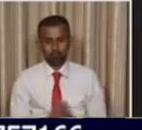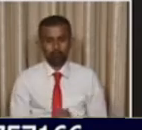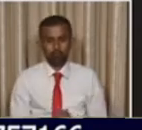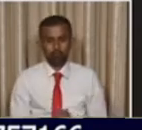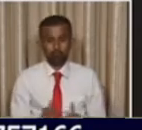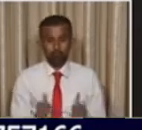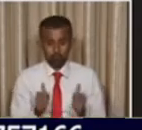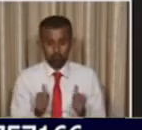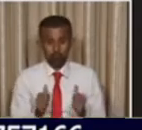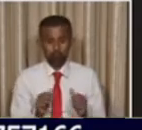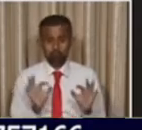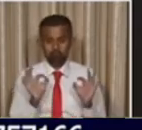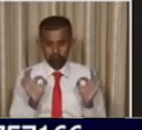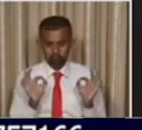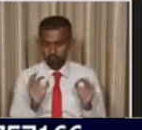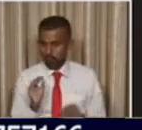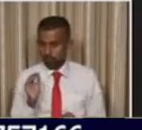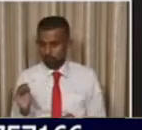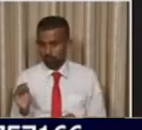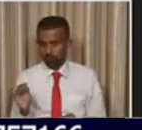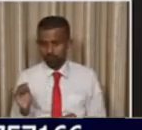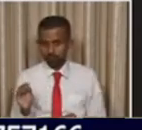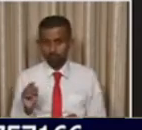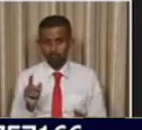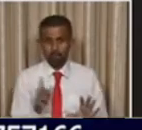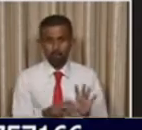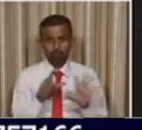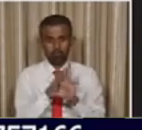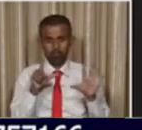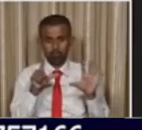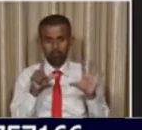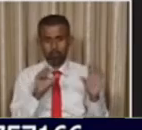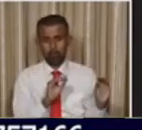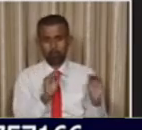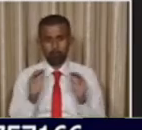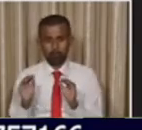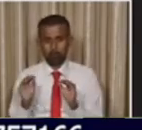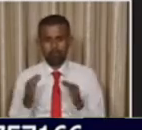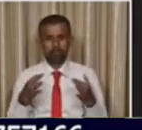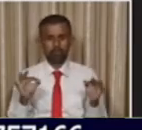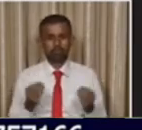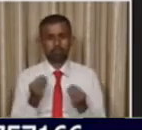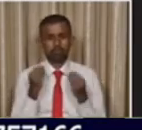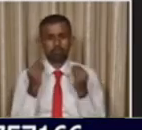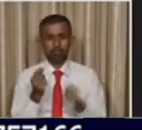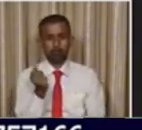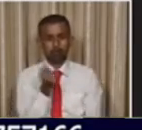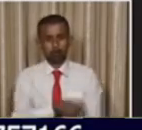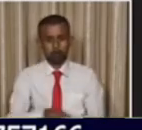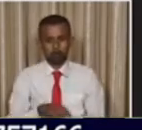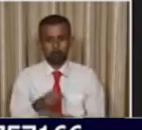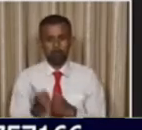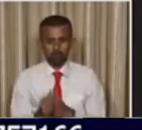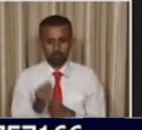කල් ක්‍රියාවෙන් ගුඩ් කන්ඩක්ට් එකෙන් ඉන්නවනම් එතකොට ඒ අවුරුදු 17 යනකොට ඔවුන්ට ඒ නිදහස ලබා ගැනීමේ ක්‍රමවේදය අපි